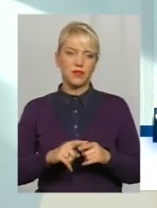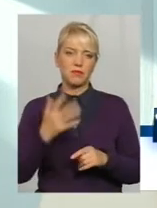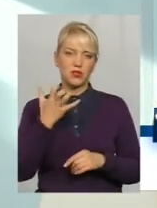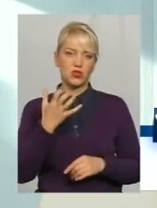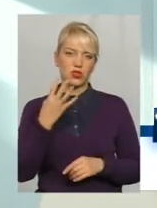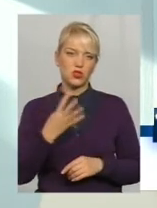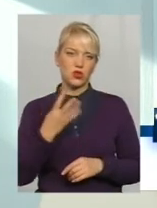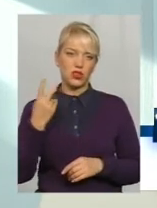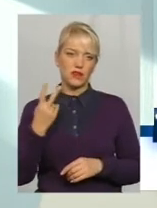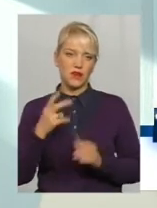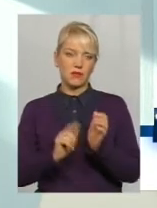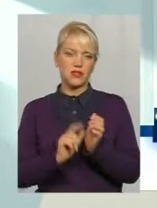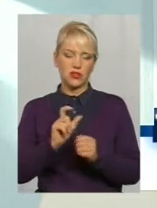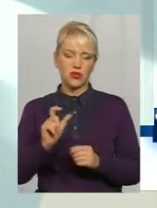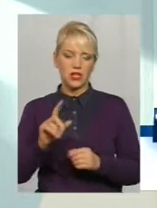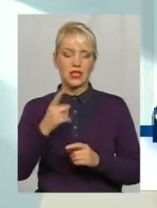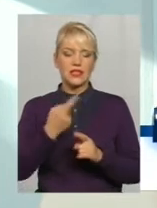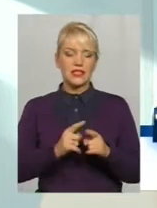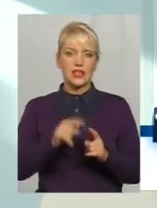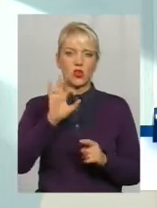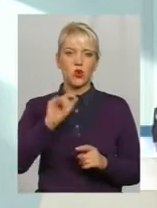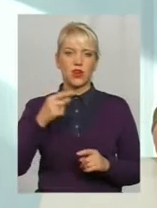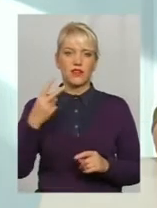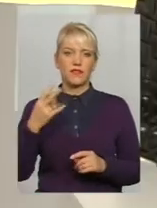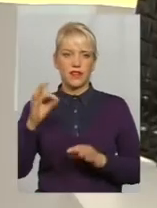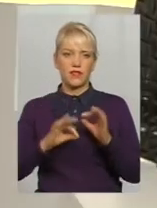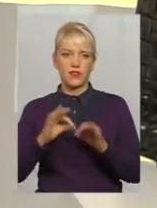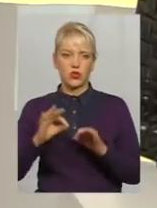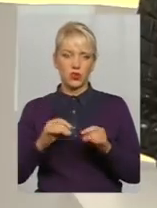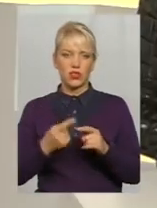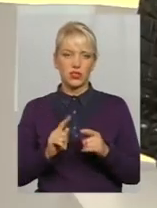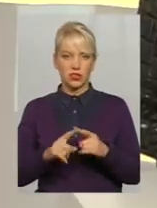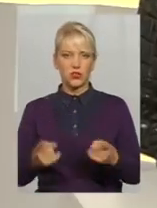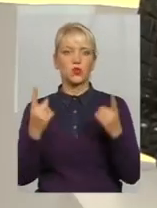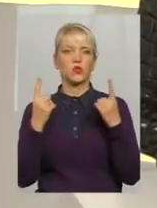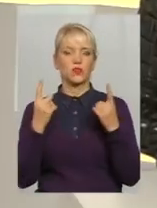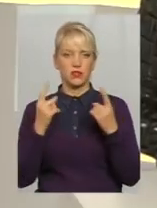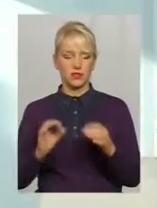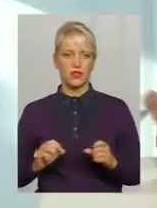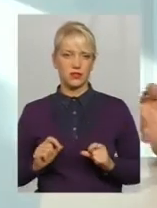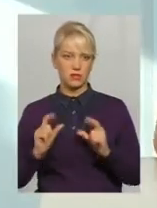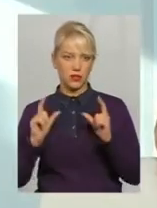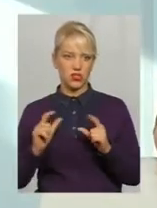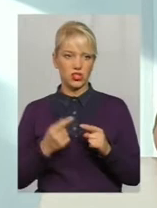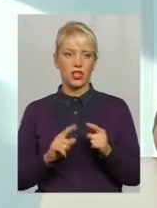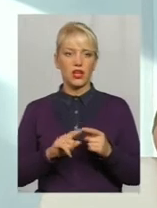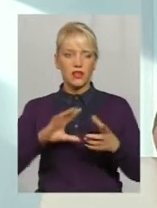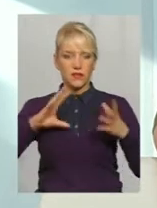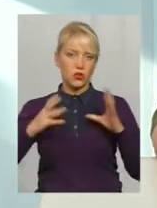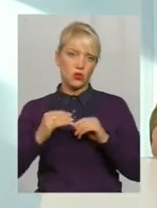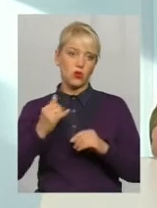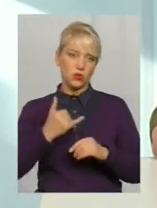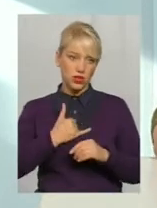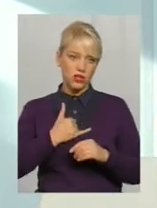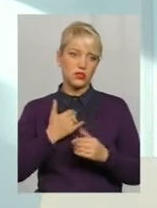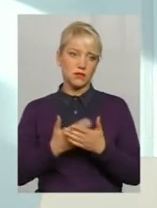542 пенсіонери, це 0,2%, отримали понад 5 тисяч. Суттєві збільшення отримали. І всього у нас практично, як